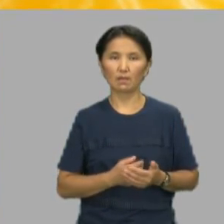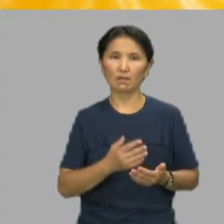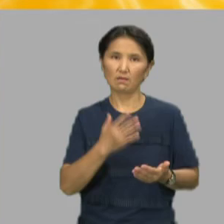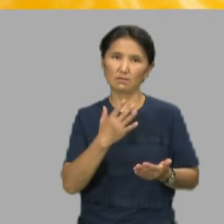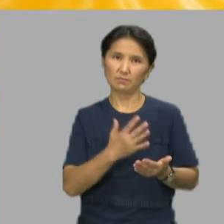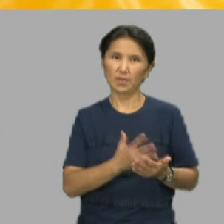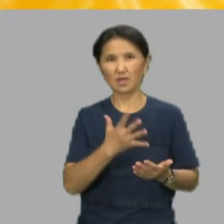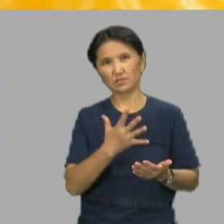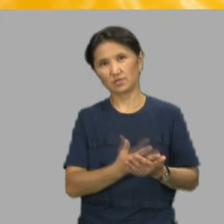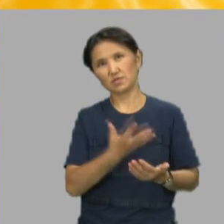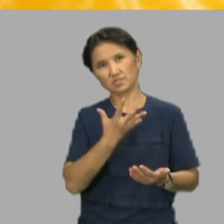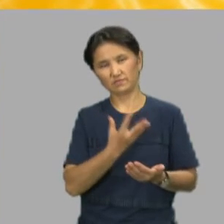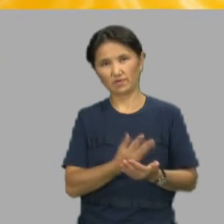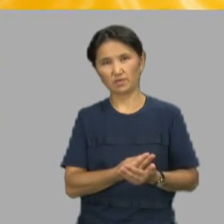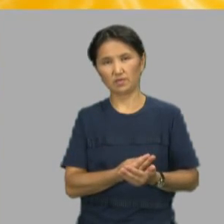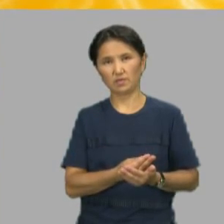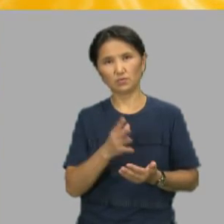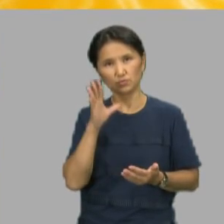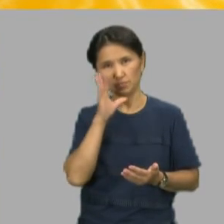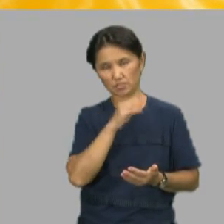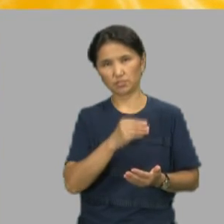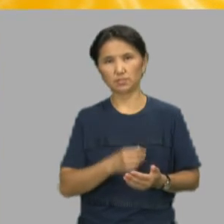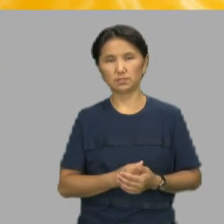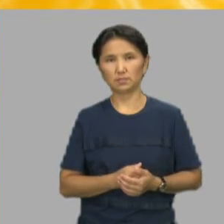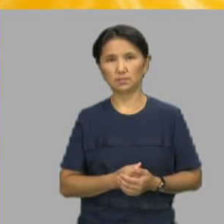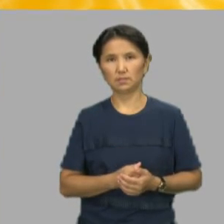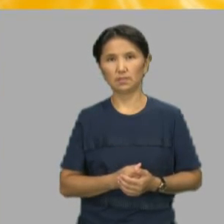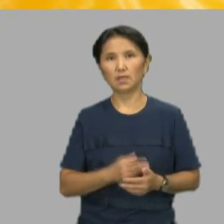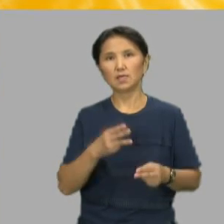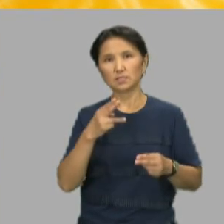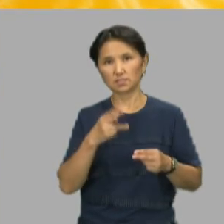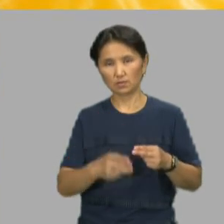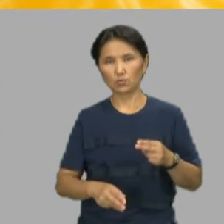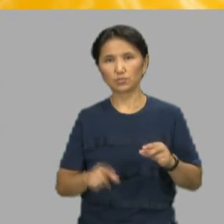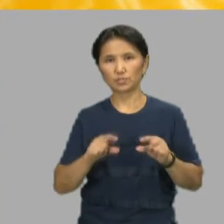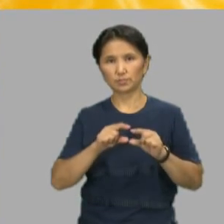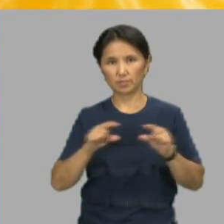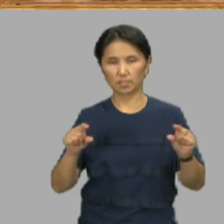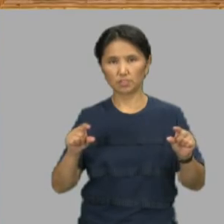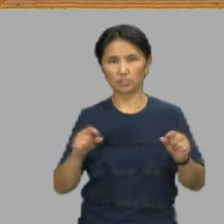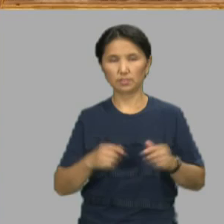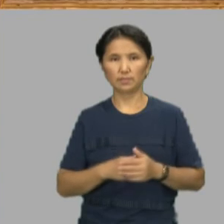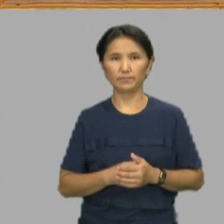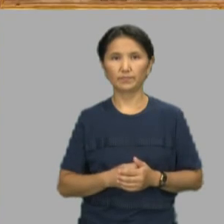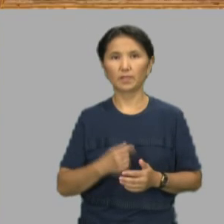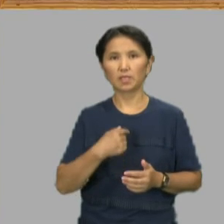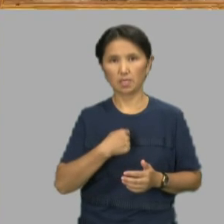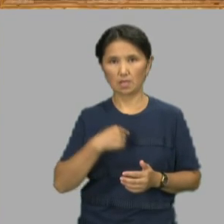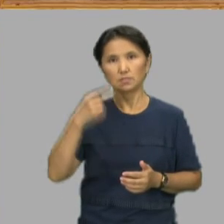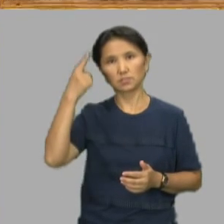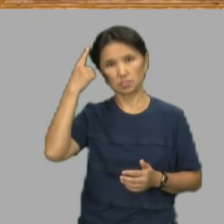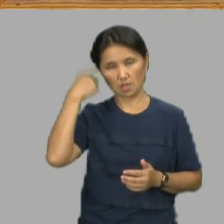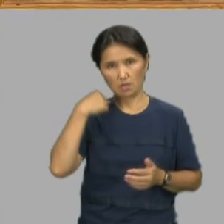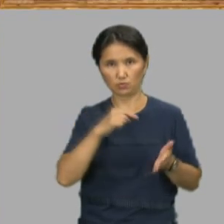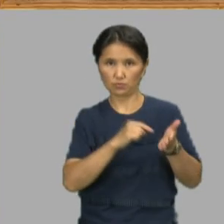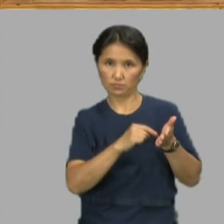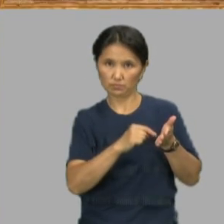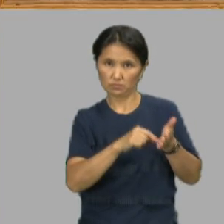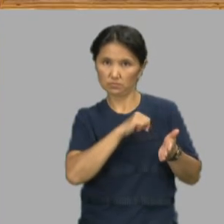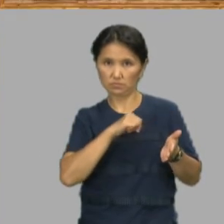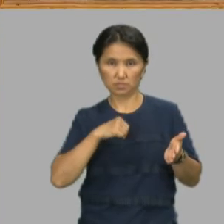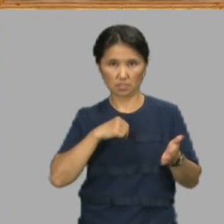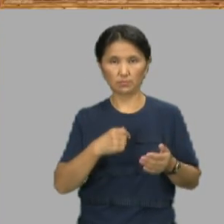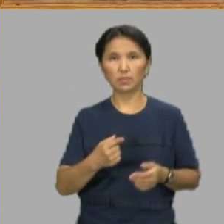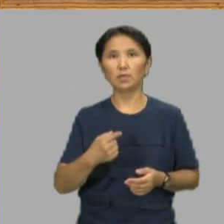Оцените уровень своей успешности. Закончите предложение. Я знаю,